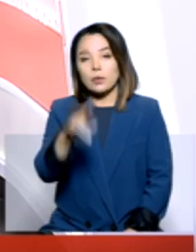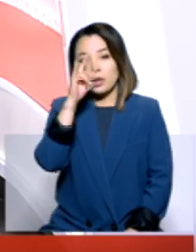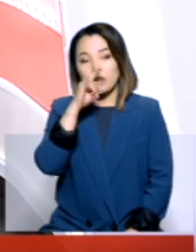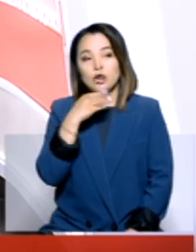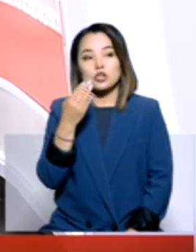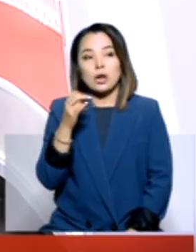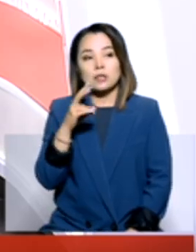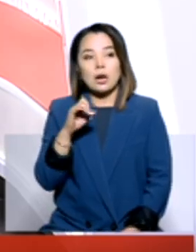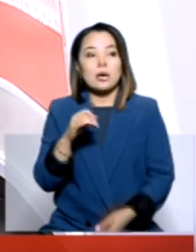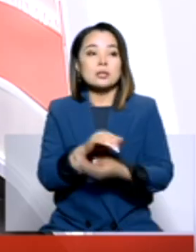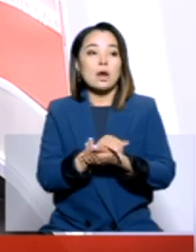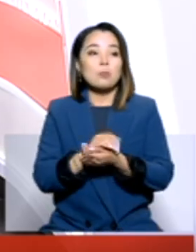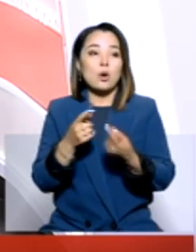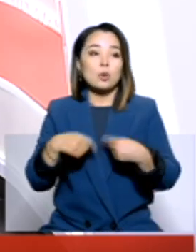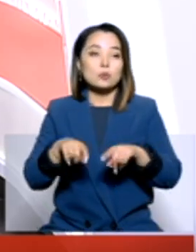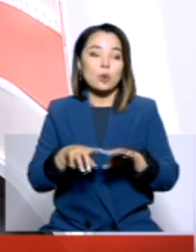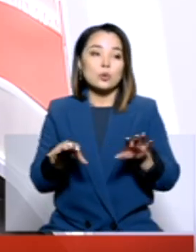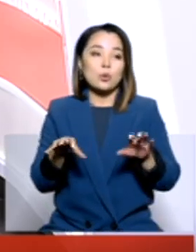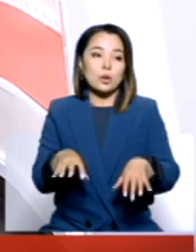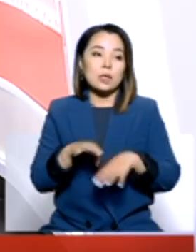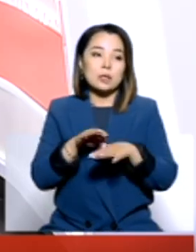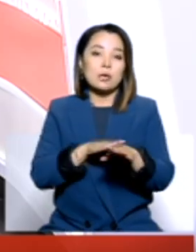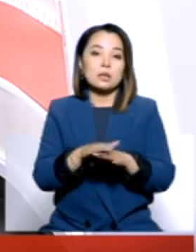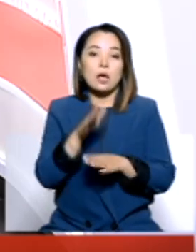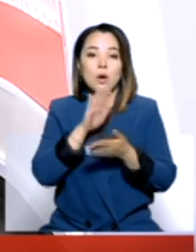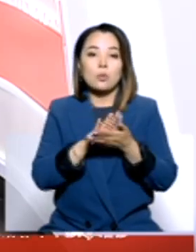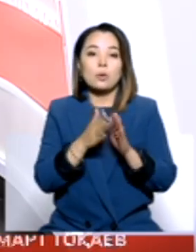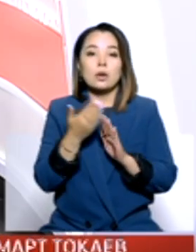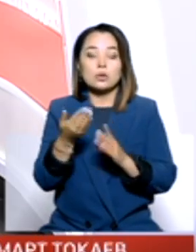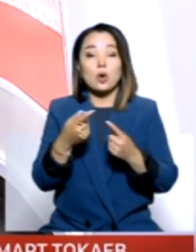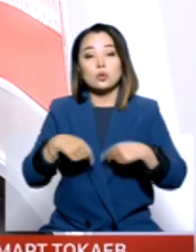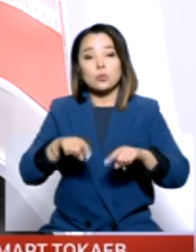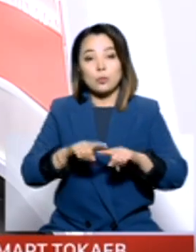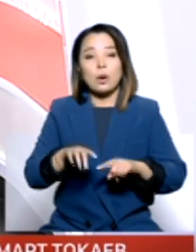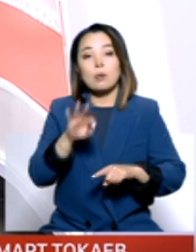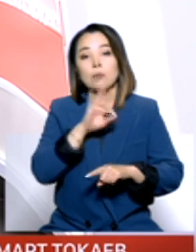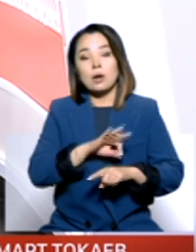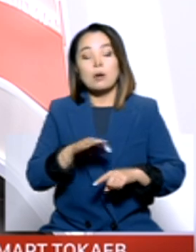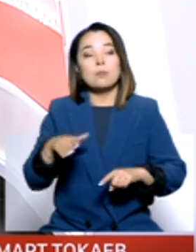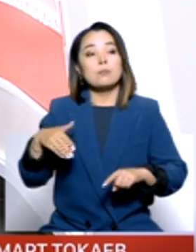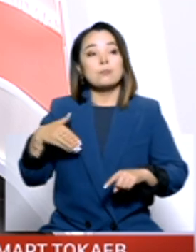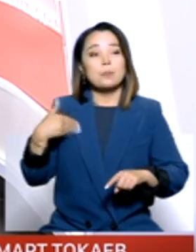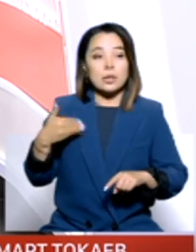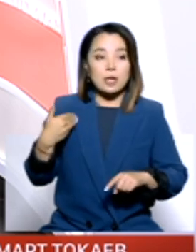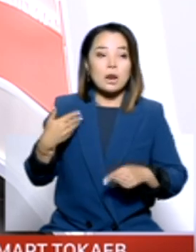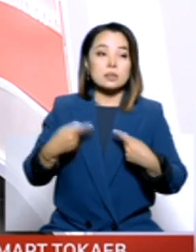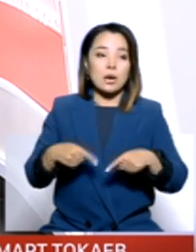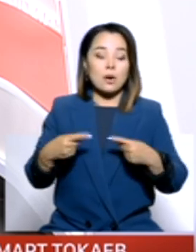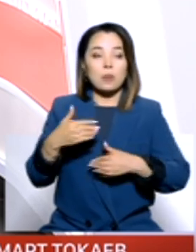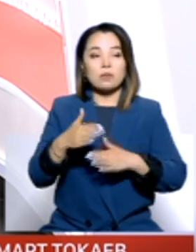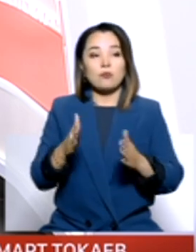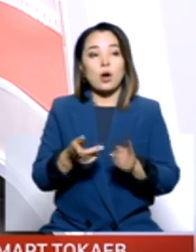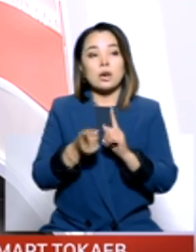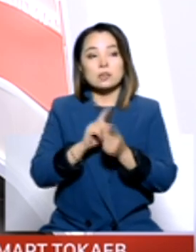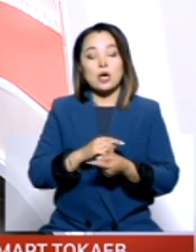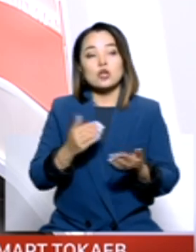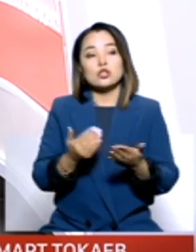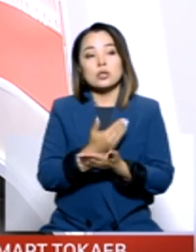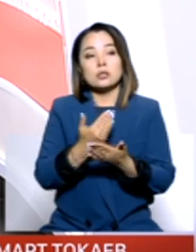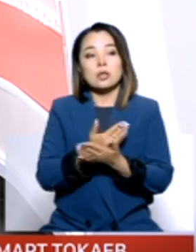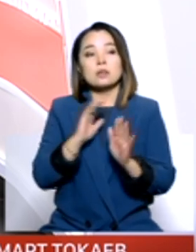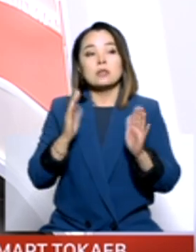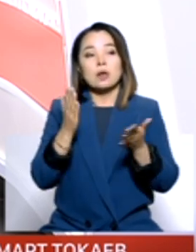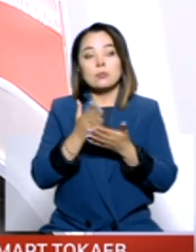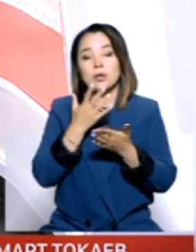Қазақстан Шанхай ынтымақтастық ұйымына төрағалық еткен уақытта ұйымды пайдалы платформаға айналдырды. Сондықтан жаһан жұртының